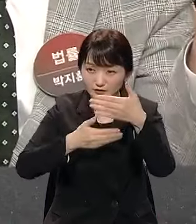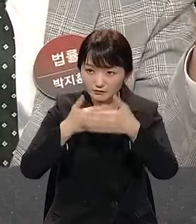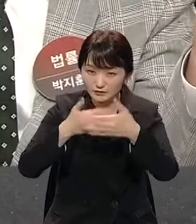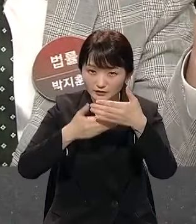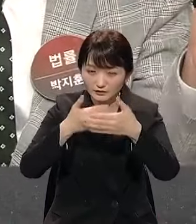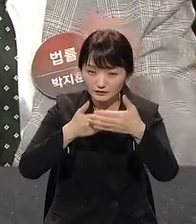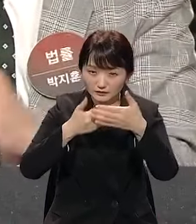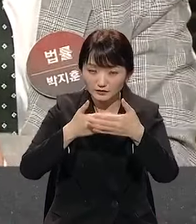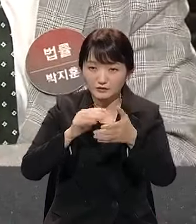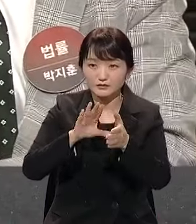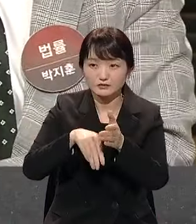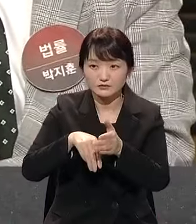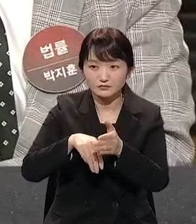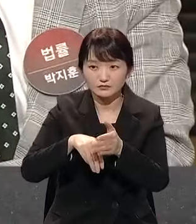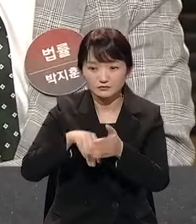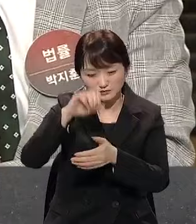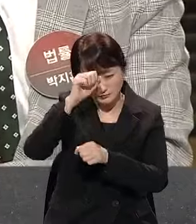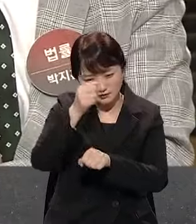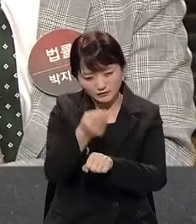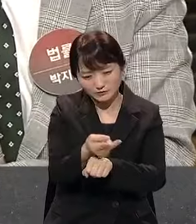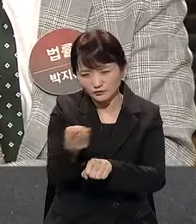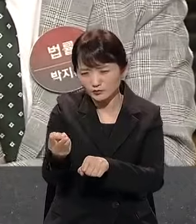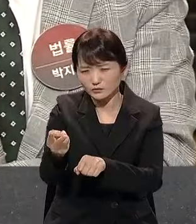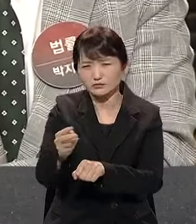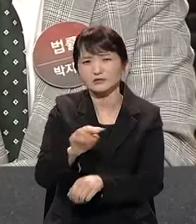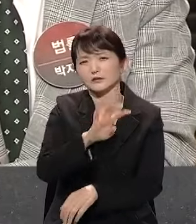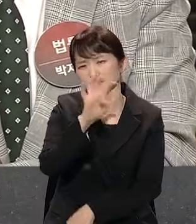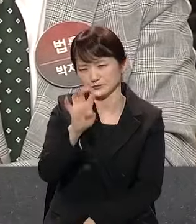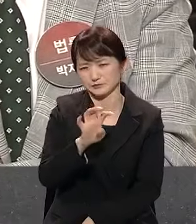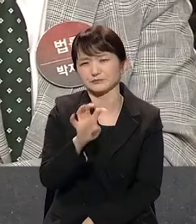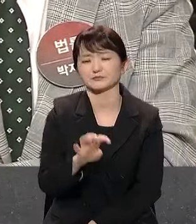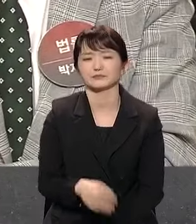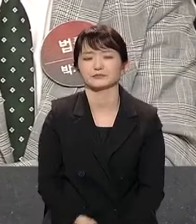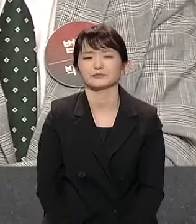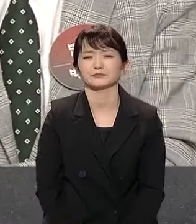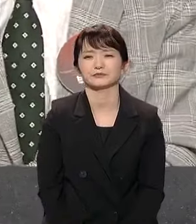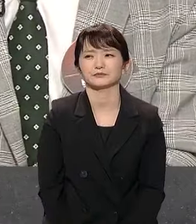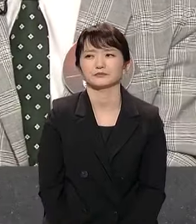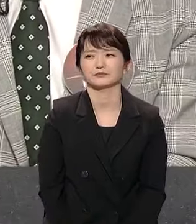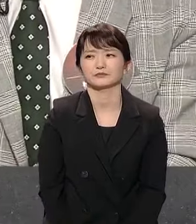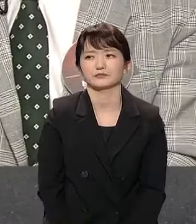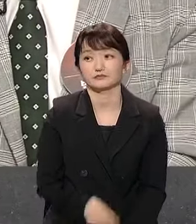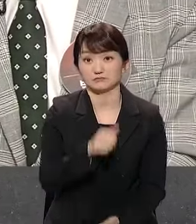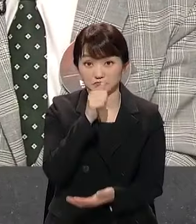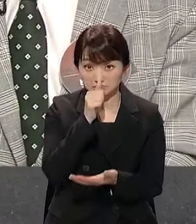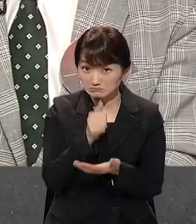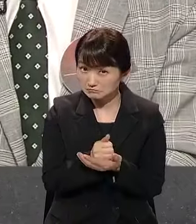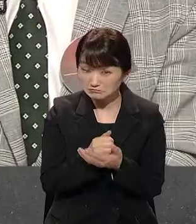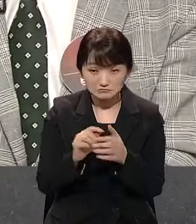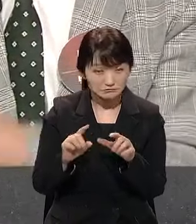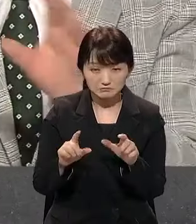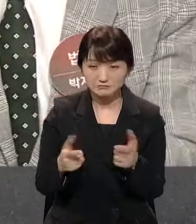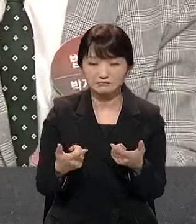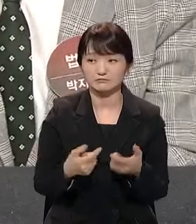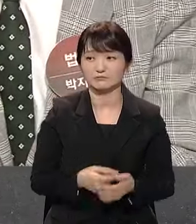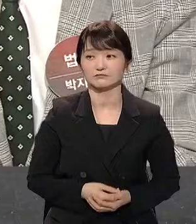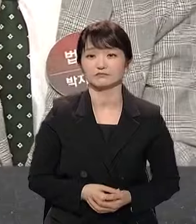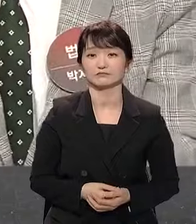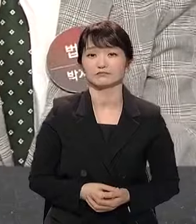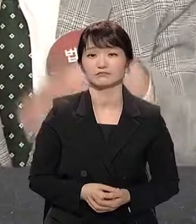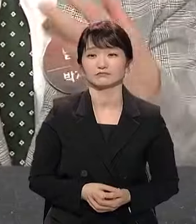중에도 계속적으로 이런 모습이 반복됐다고 합니다 사실은 범죄는 아니에요 어 계속